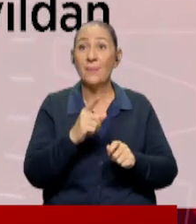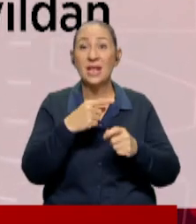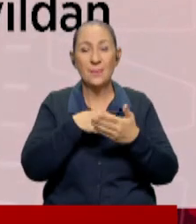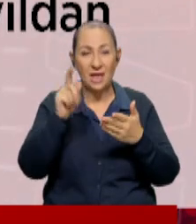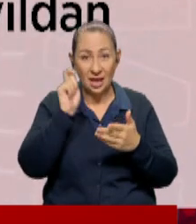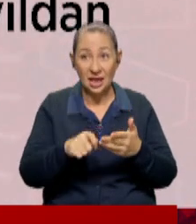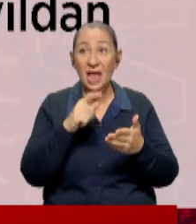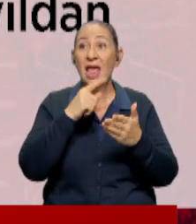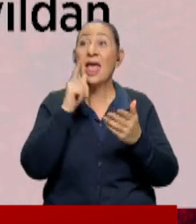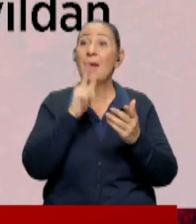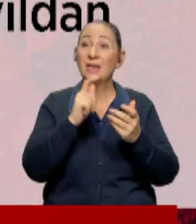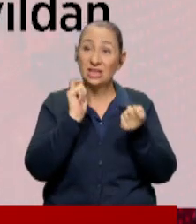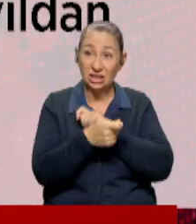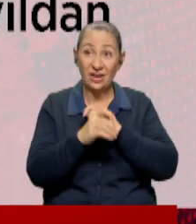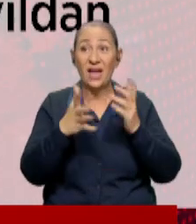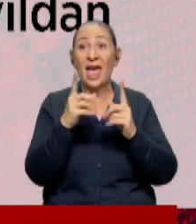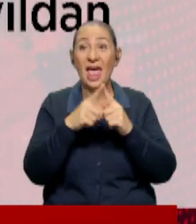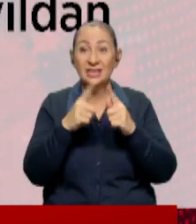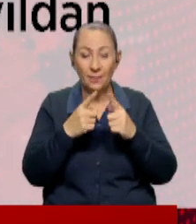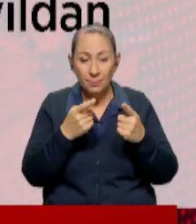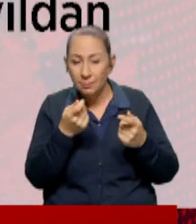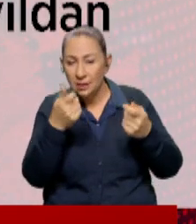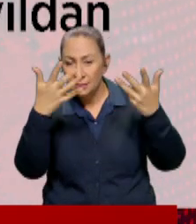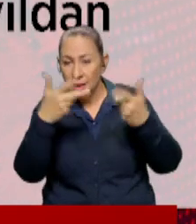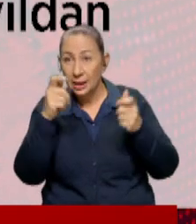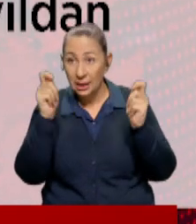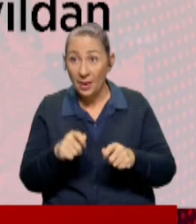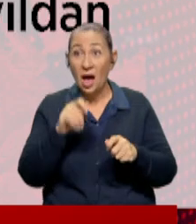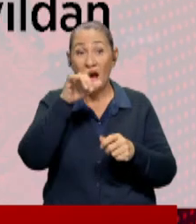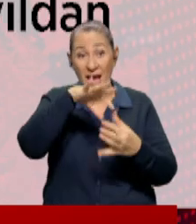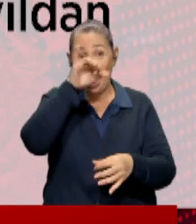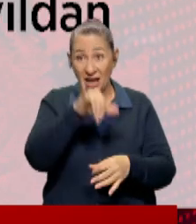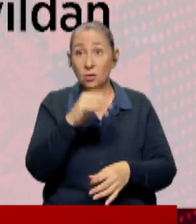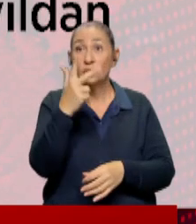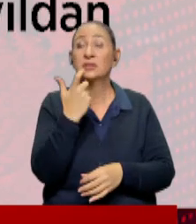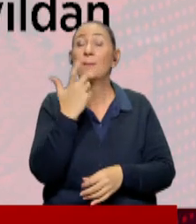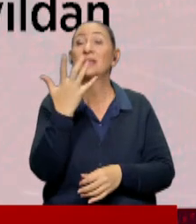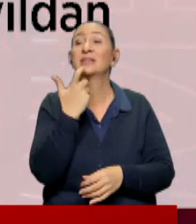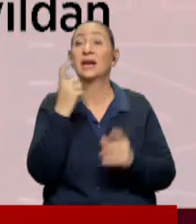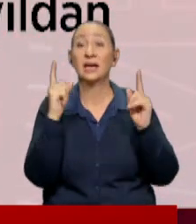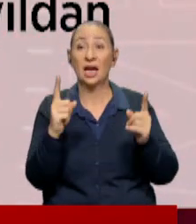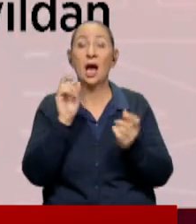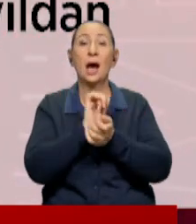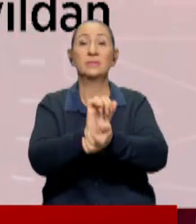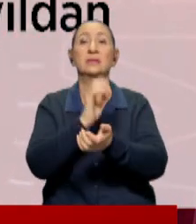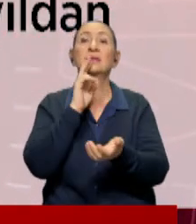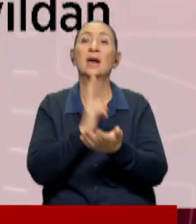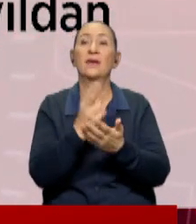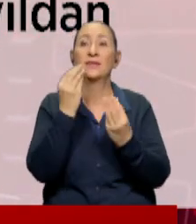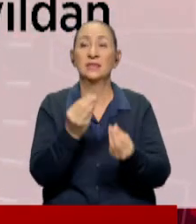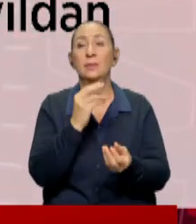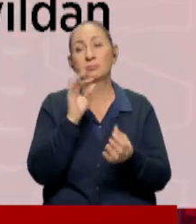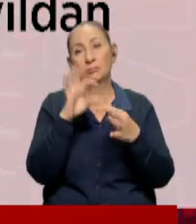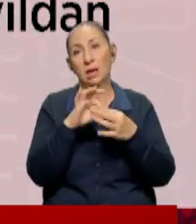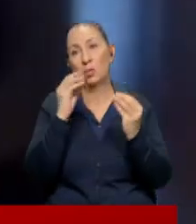iptal edenler, emir değiştirenler veya hesap hareketleri gerçekleştirenler hakkında 3 yıldan 5 yıla kadar hapis cezası verileceği